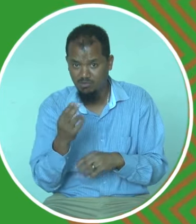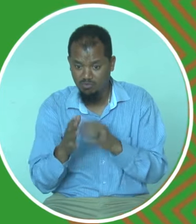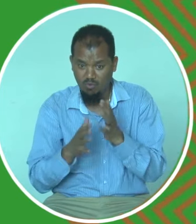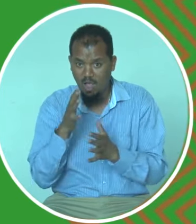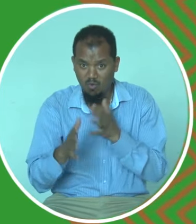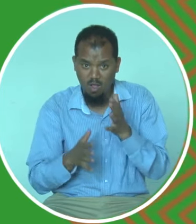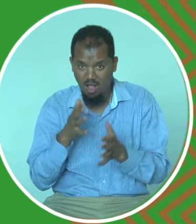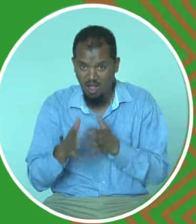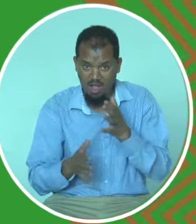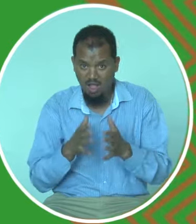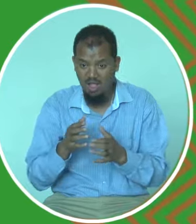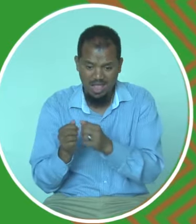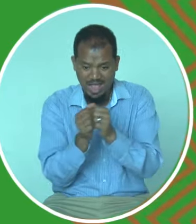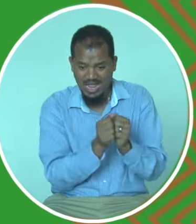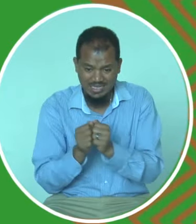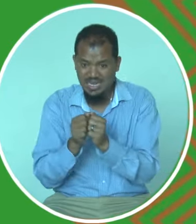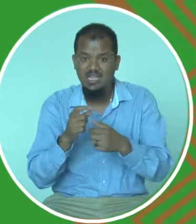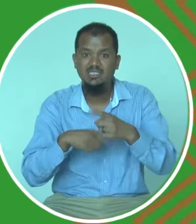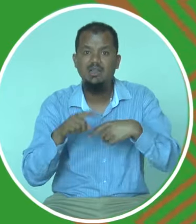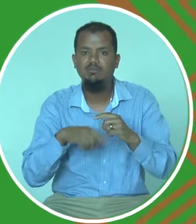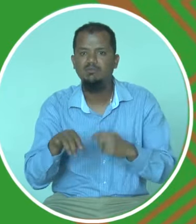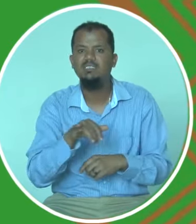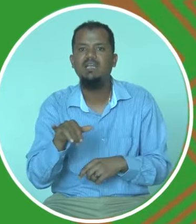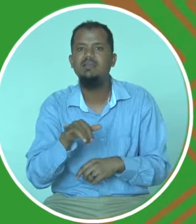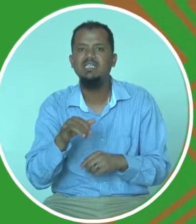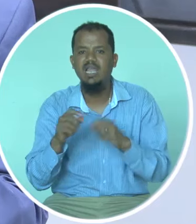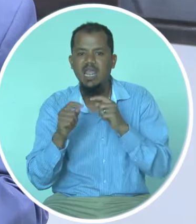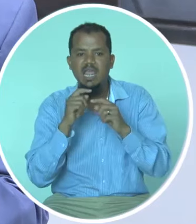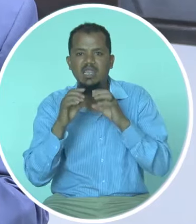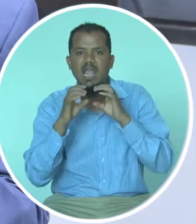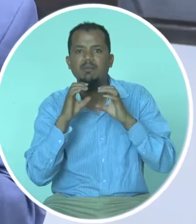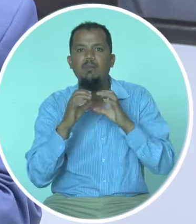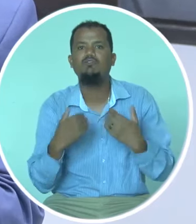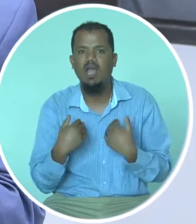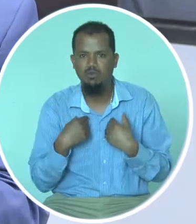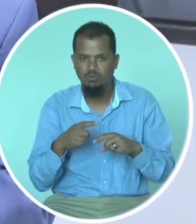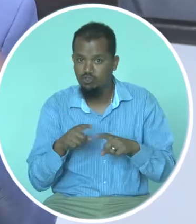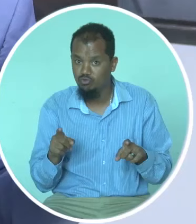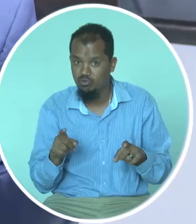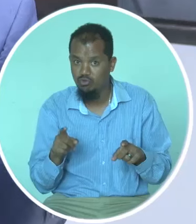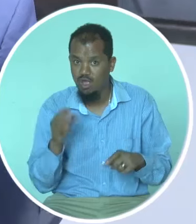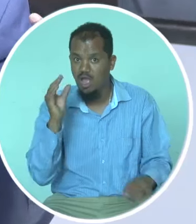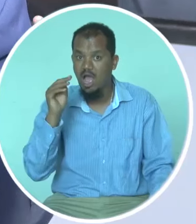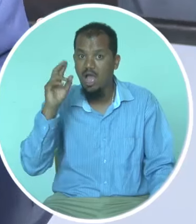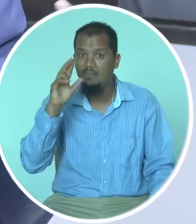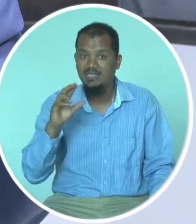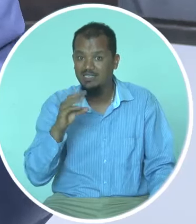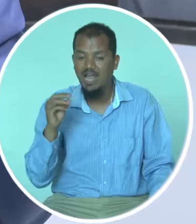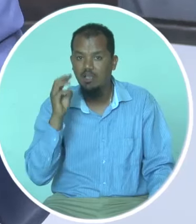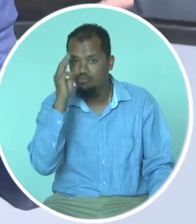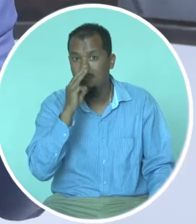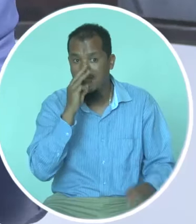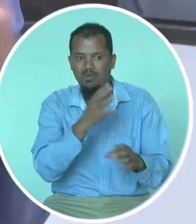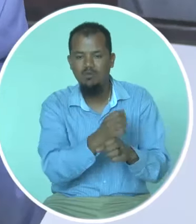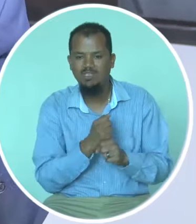የሚጠቀሙትን ቋንቋ አንድ ላይ ስናመጣው ተመሳሳይ ተግባቦት አለ ማለት ነው ልዩነቱ የሃመረንና የሶማሌን